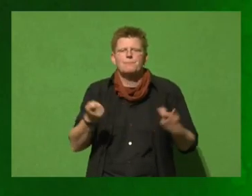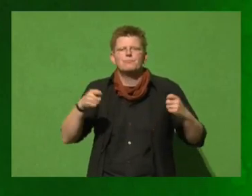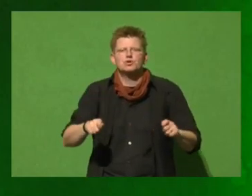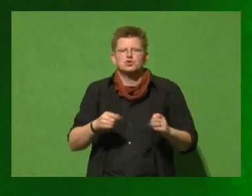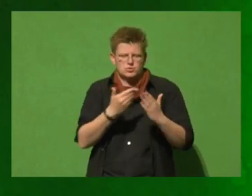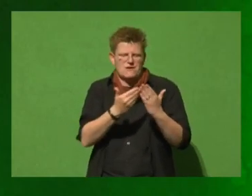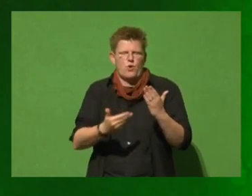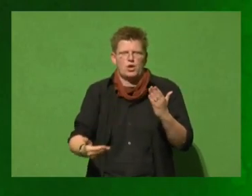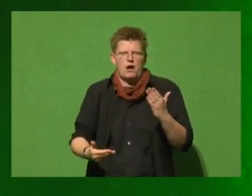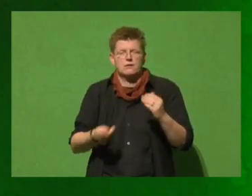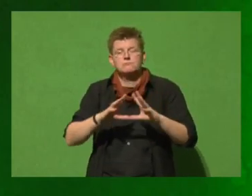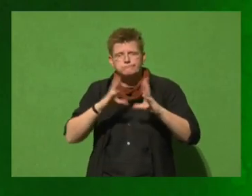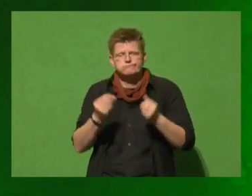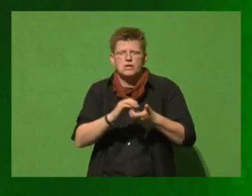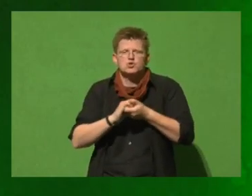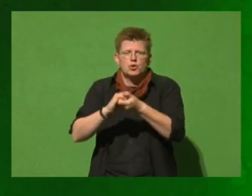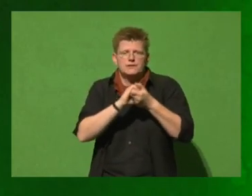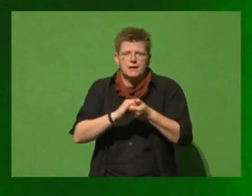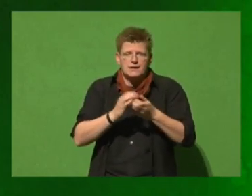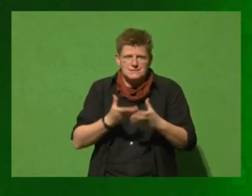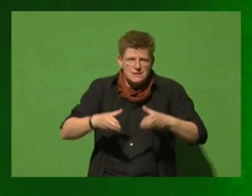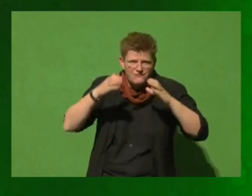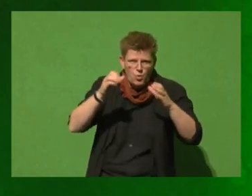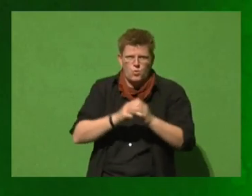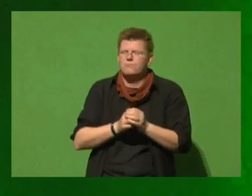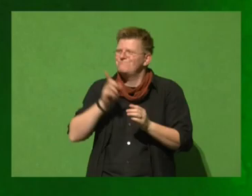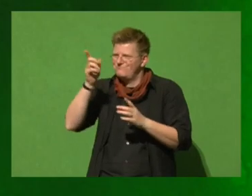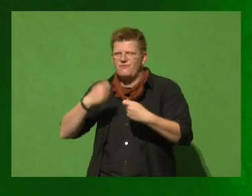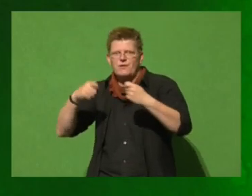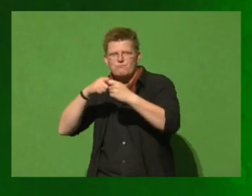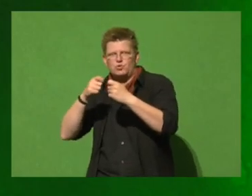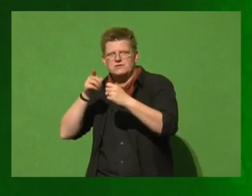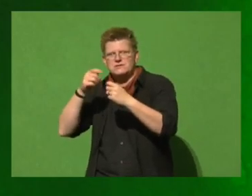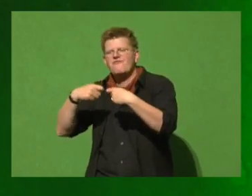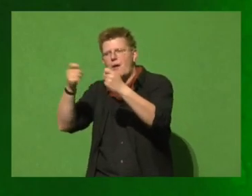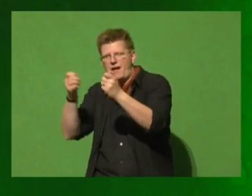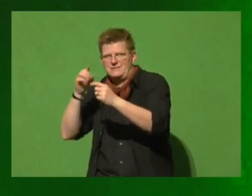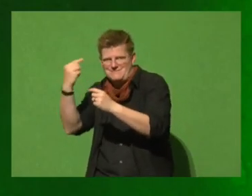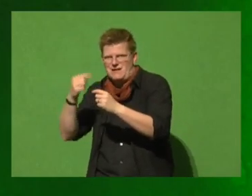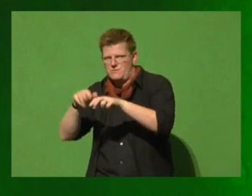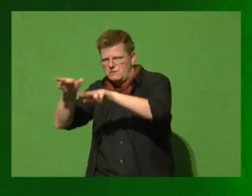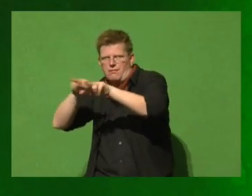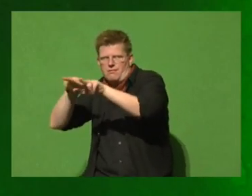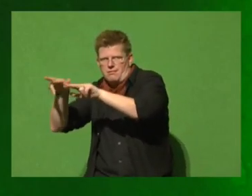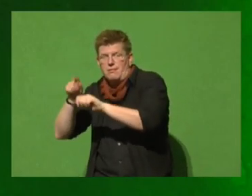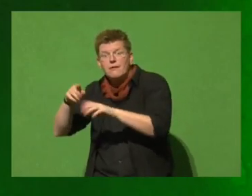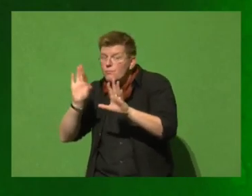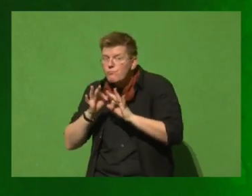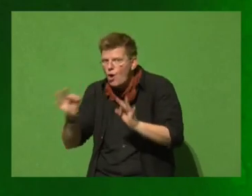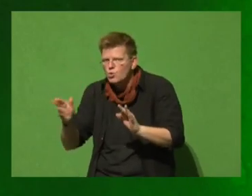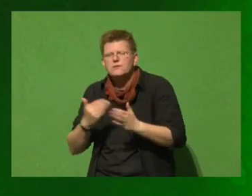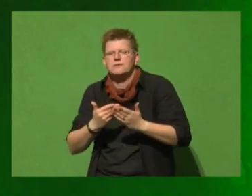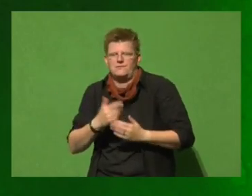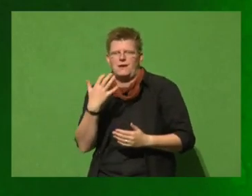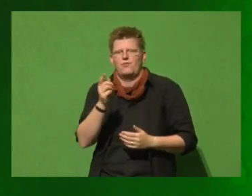der Solidaritätsfonds der Landesverbände, der beim Bundesverband geführt wird, einmalig ausgeschüttet worden ist, weil der nicht benötigt wurde. Deswegen haben wir 50.000